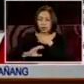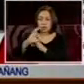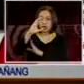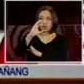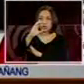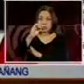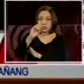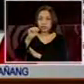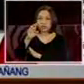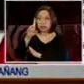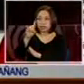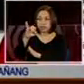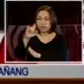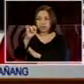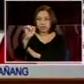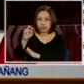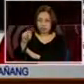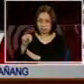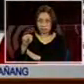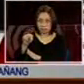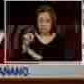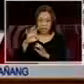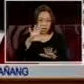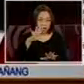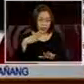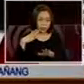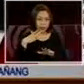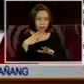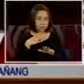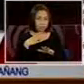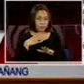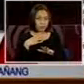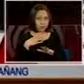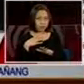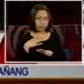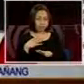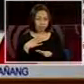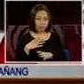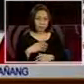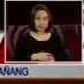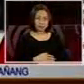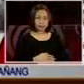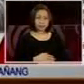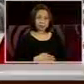Ganito po, I beg your indulgence, Your Honor, but I think